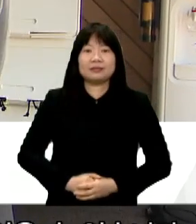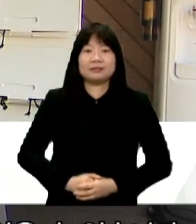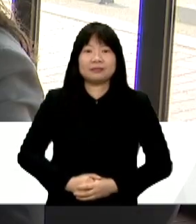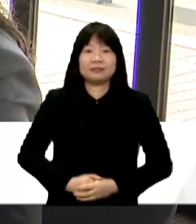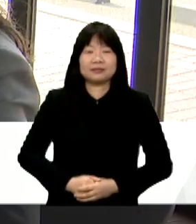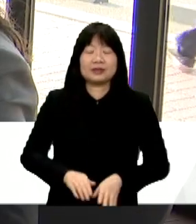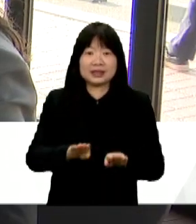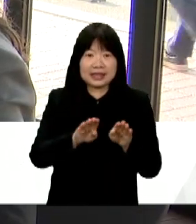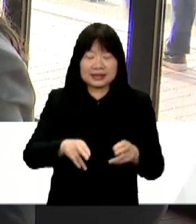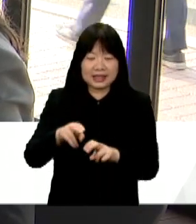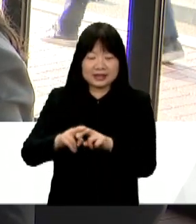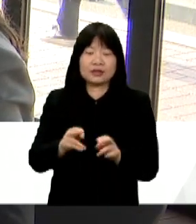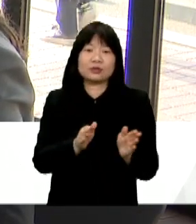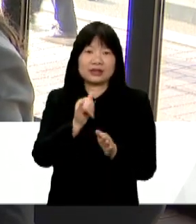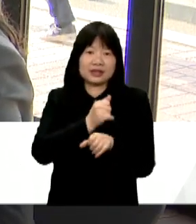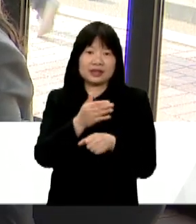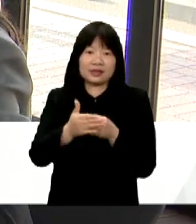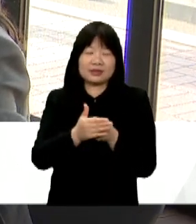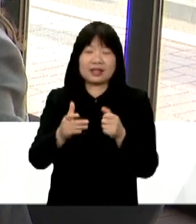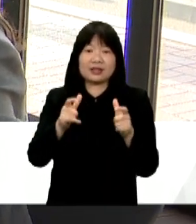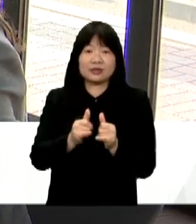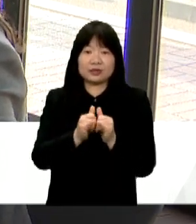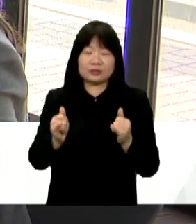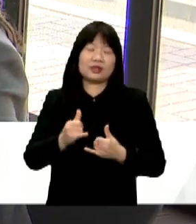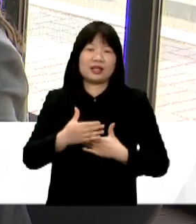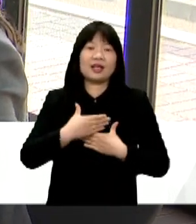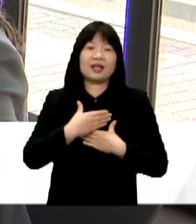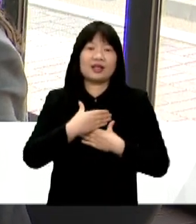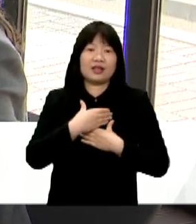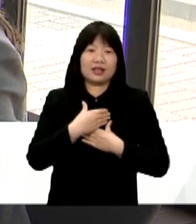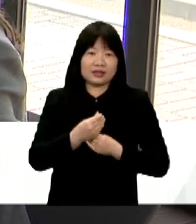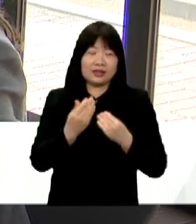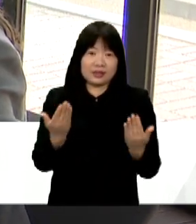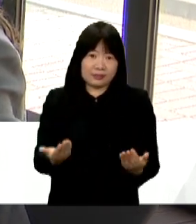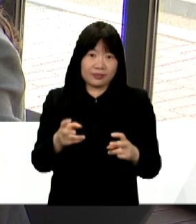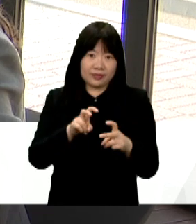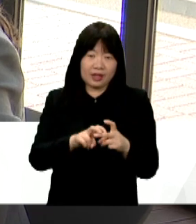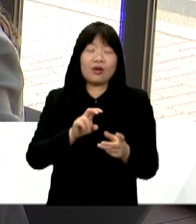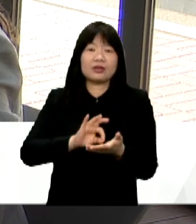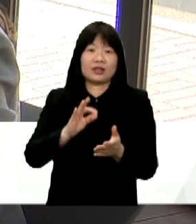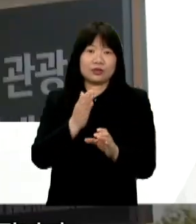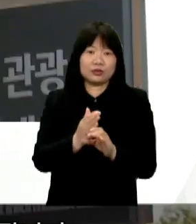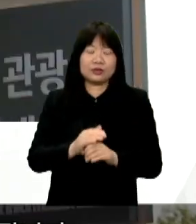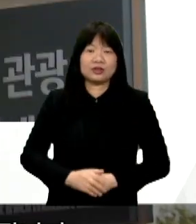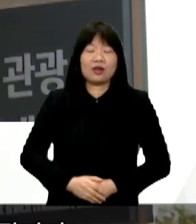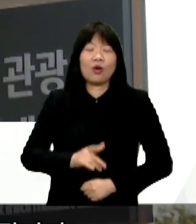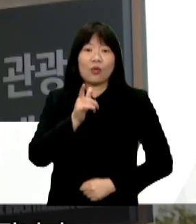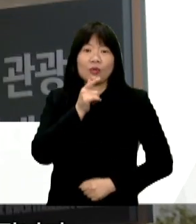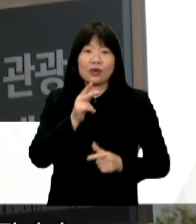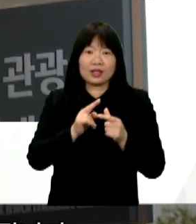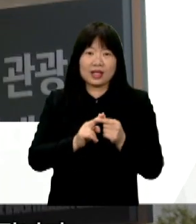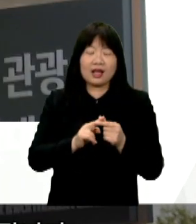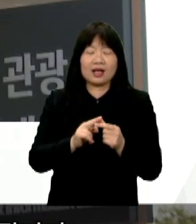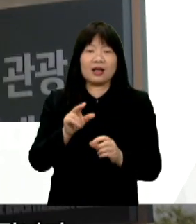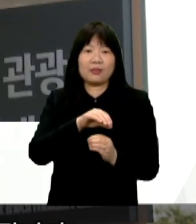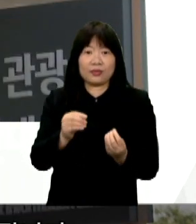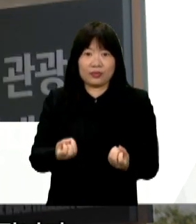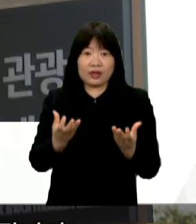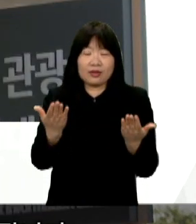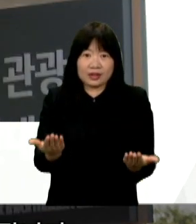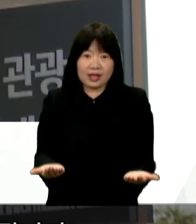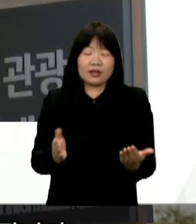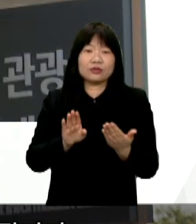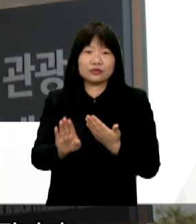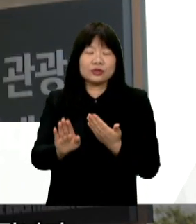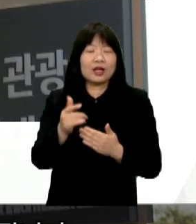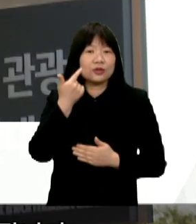있습니다. 또한 탁자와 의자가 마련돼 있어 지역 주민들의 쉼터로도 활용됩니다. 센터는 매주 월요일과